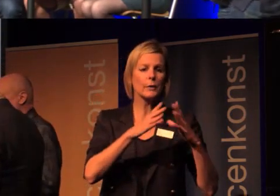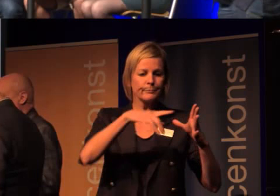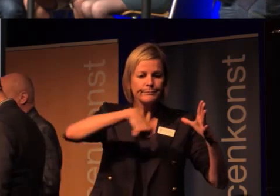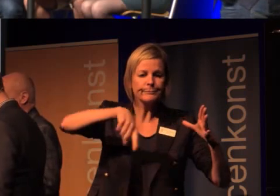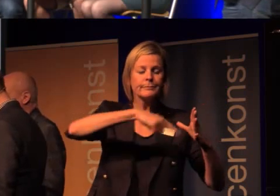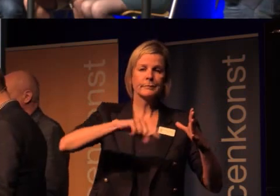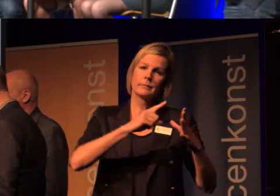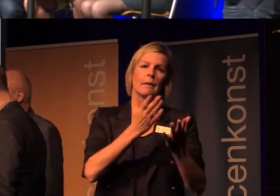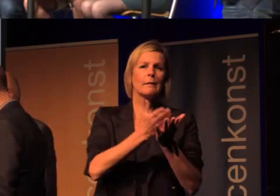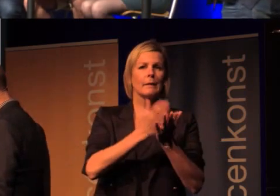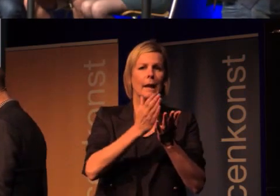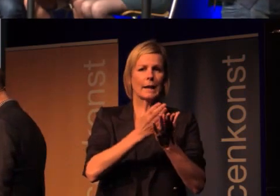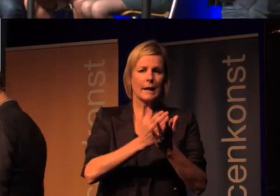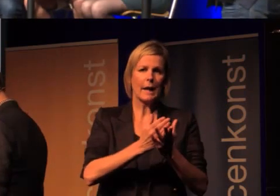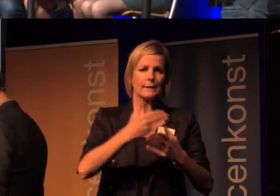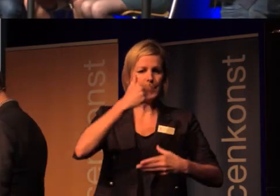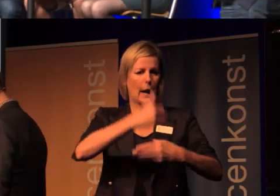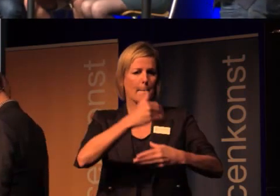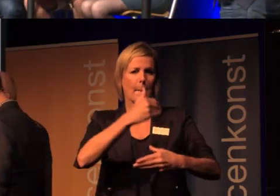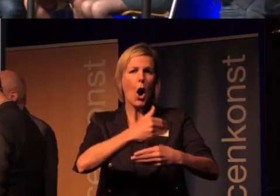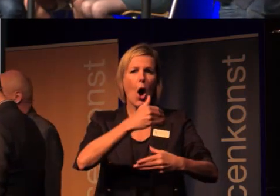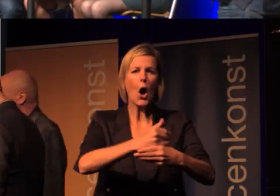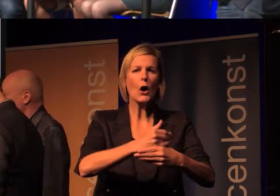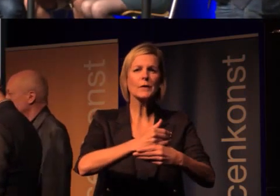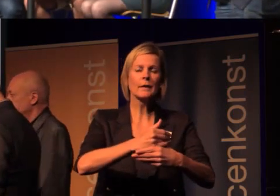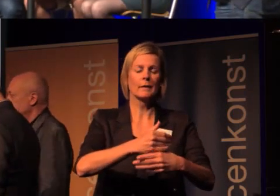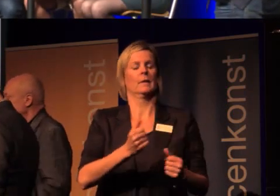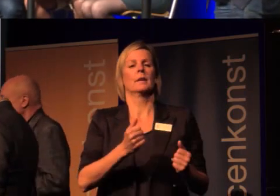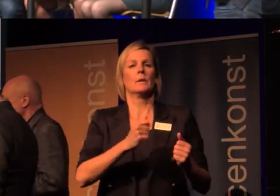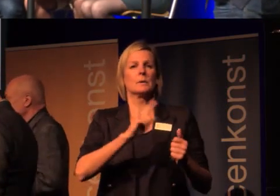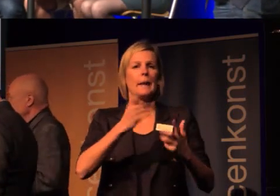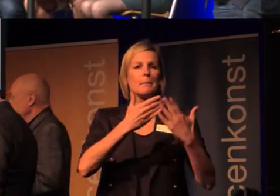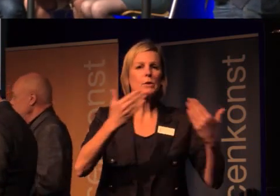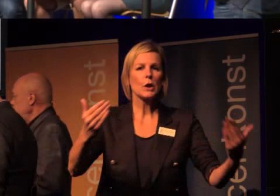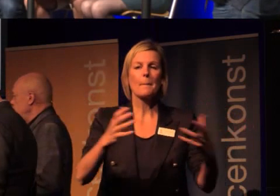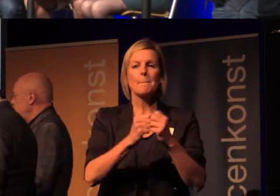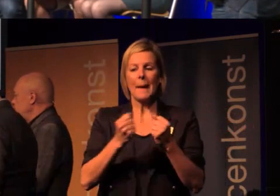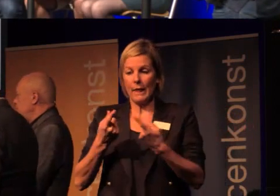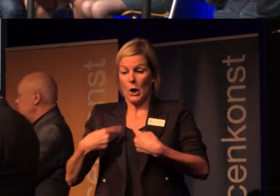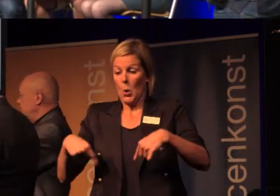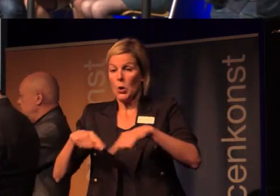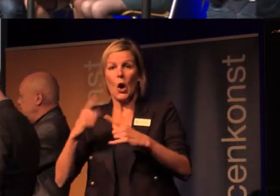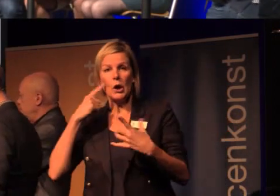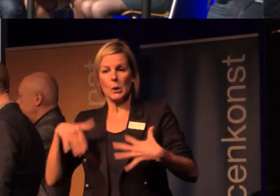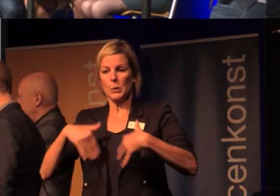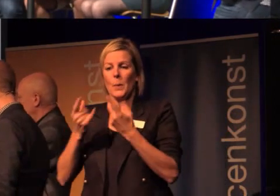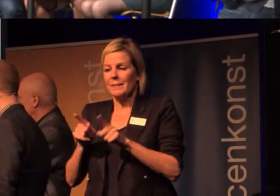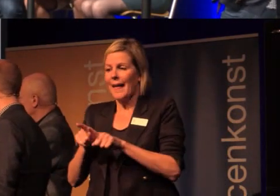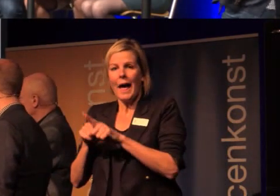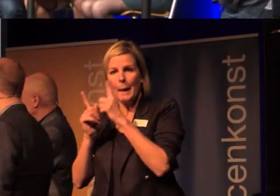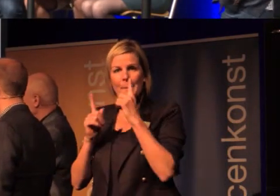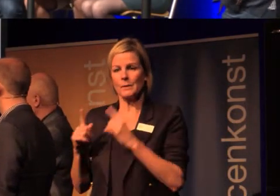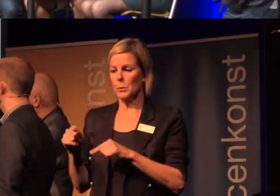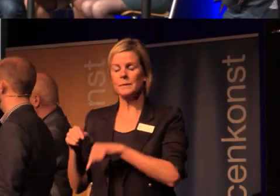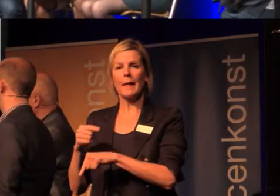handlar om stora dramatiska teatrar, men det handlar ganska lite om den lokala kultur som finns nära människor och nära